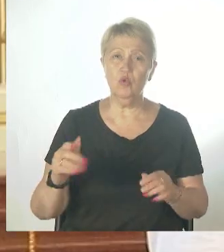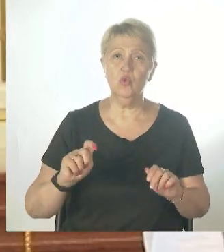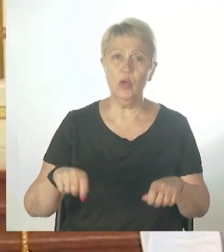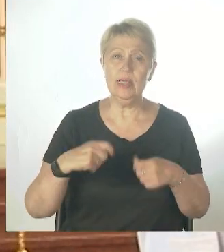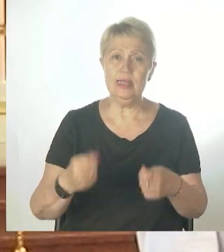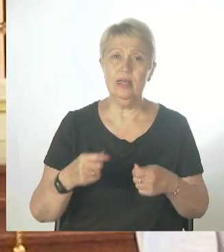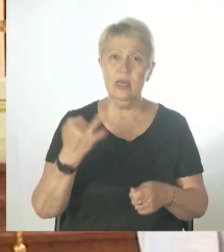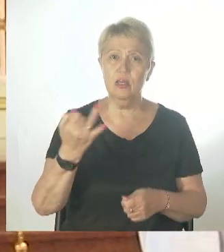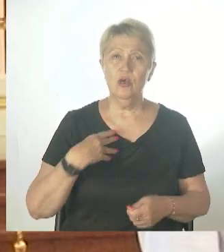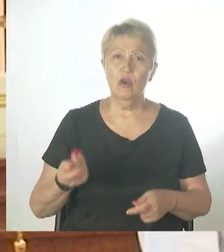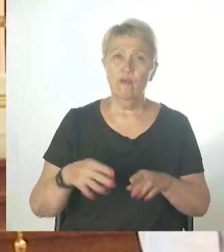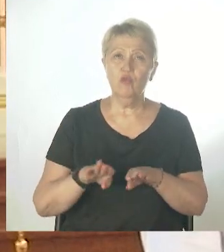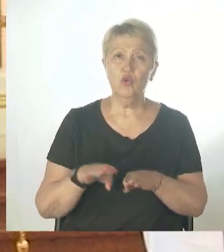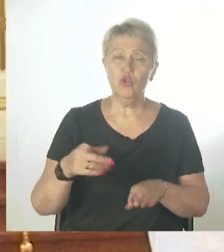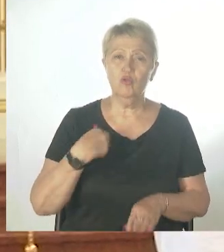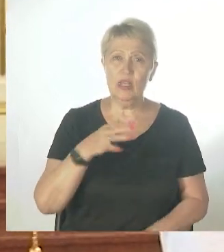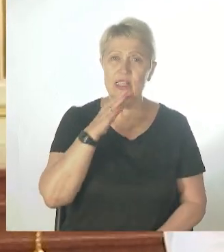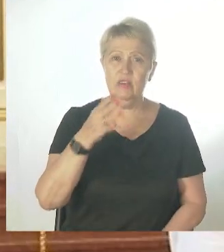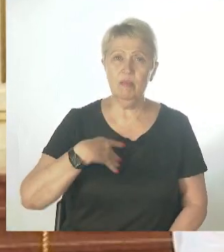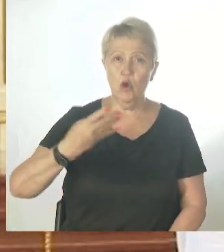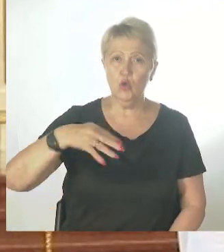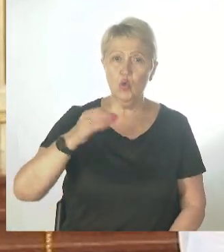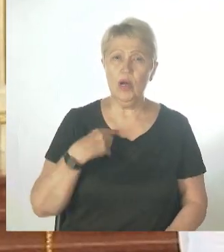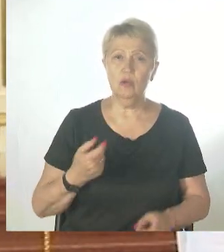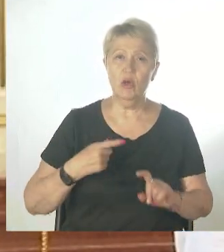40 битв и ни одного поражения против